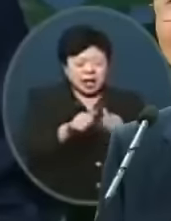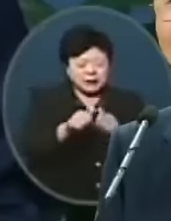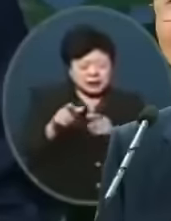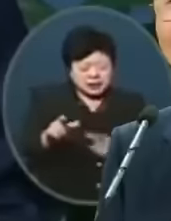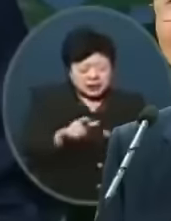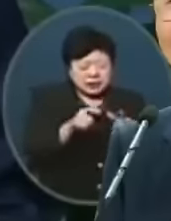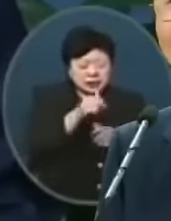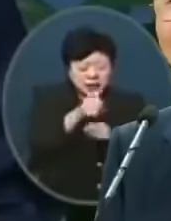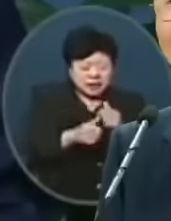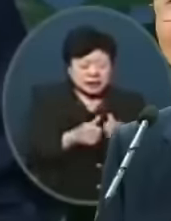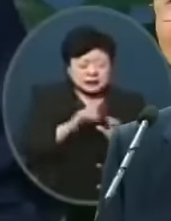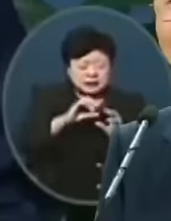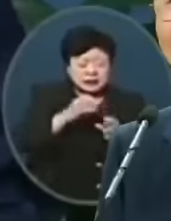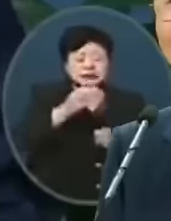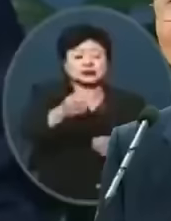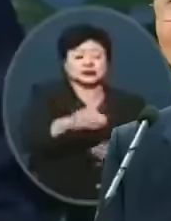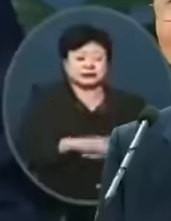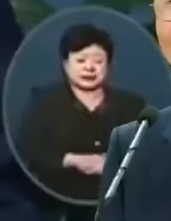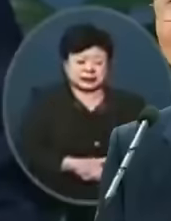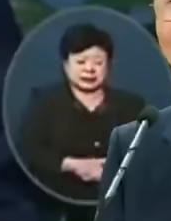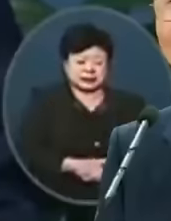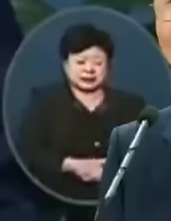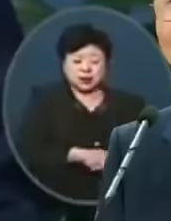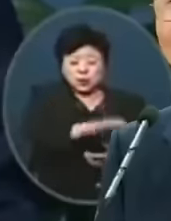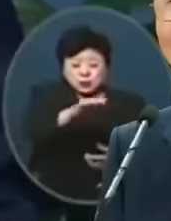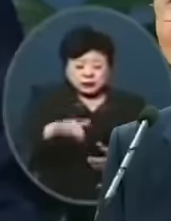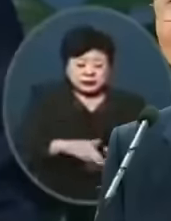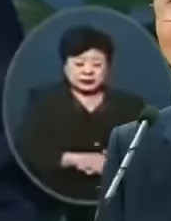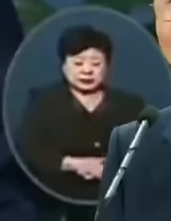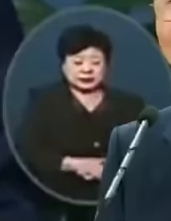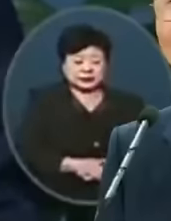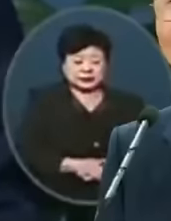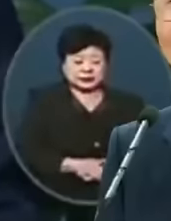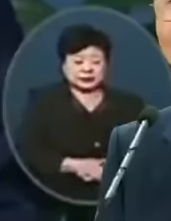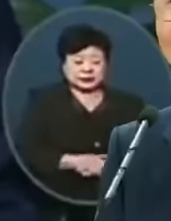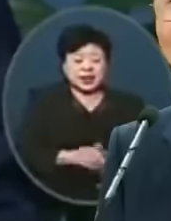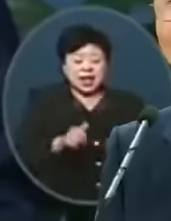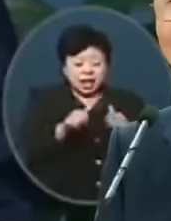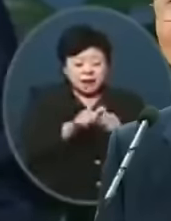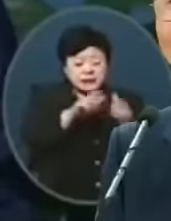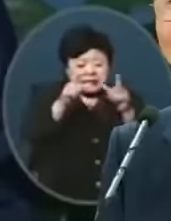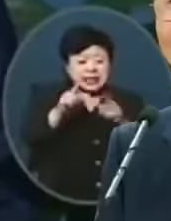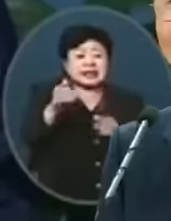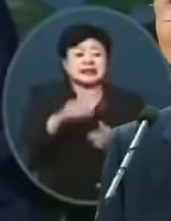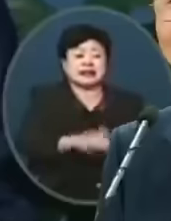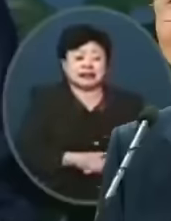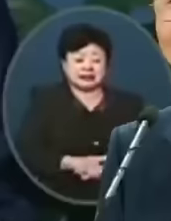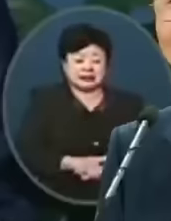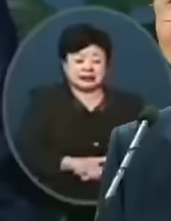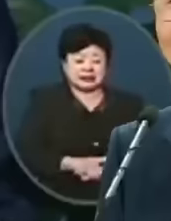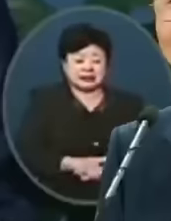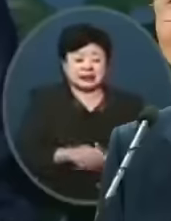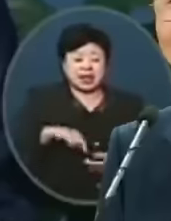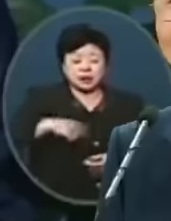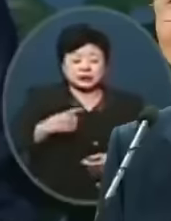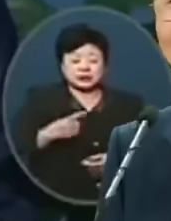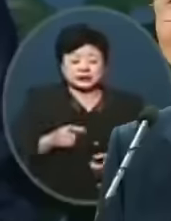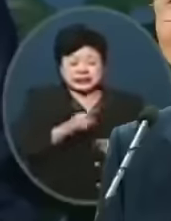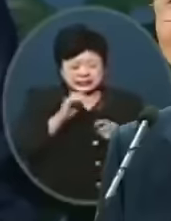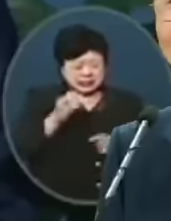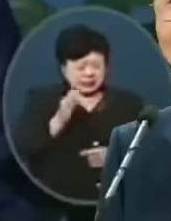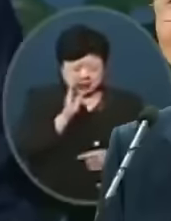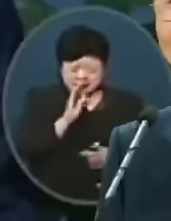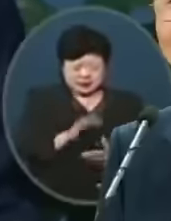살라고 하나님이 이 세상을 주신 것입니다. 우리는 함께 살아야 되는 것입니다. 나만 잘 살아서 안 되는